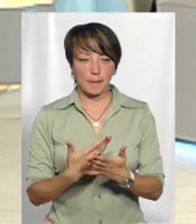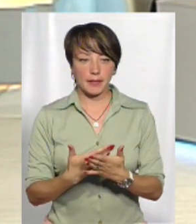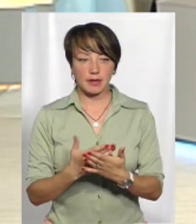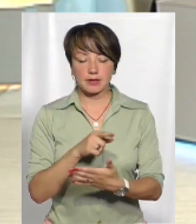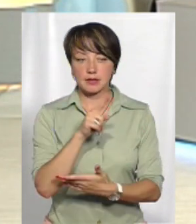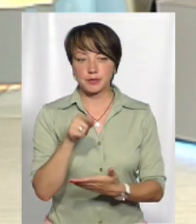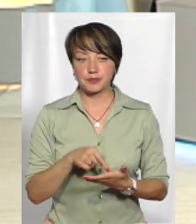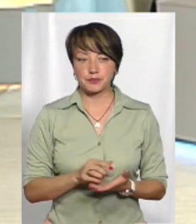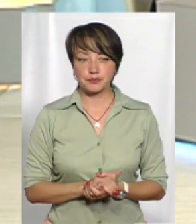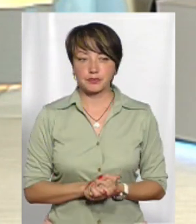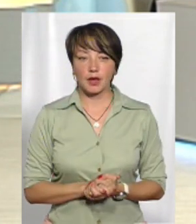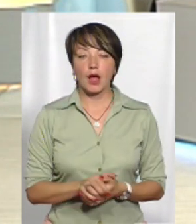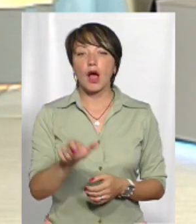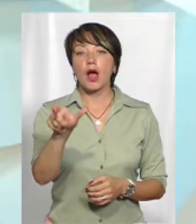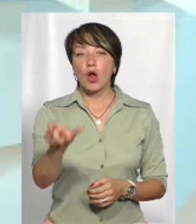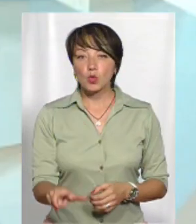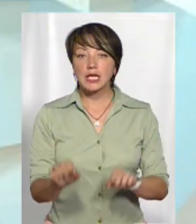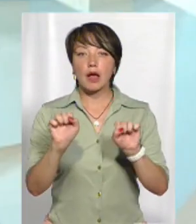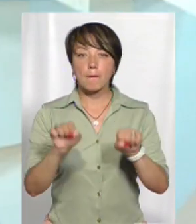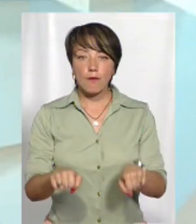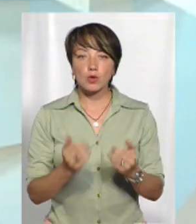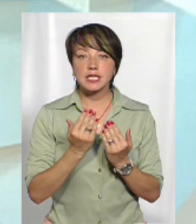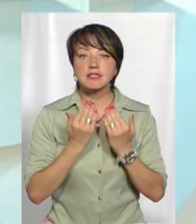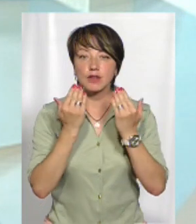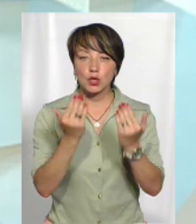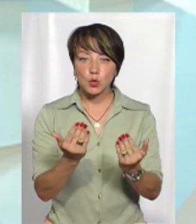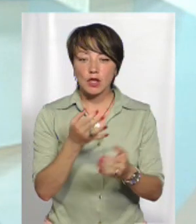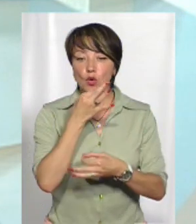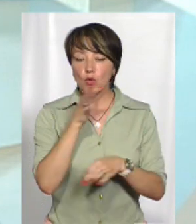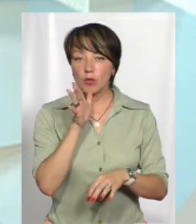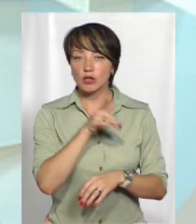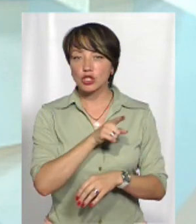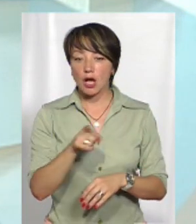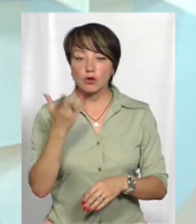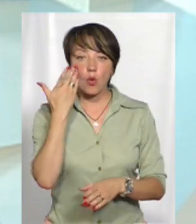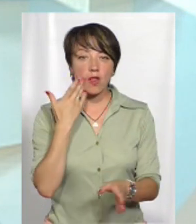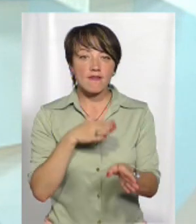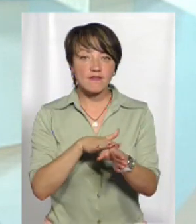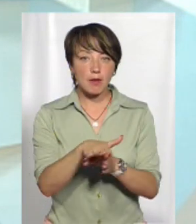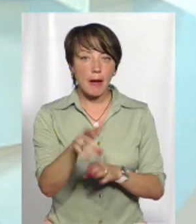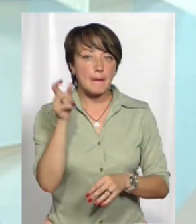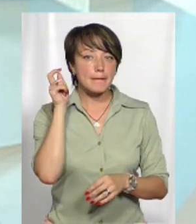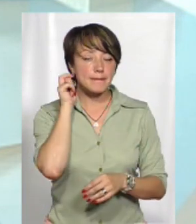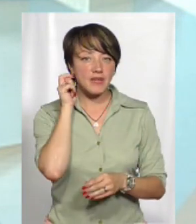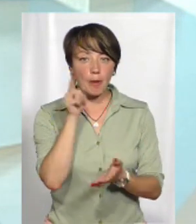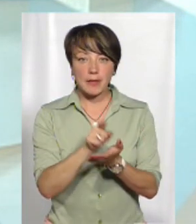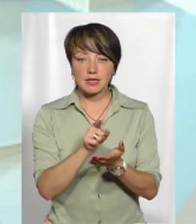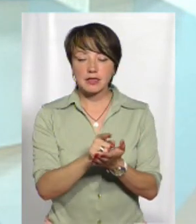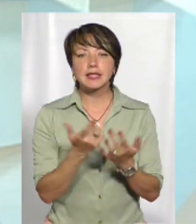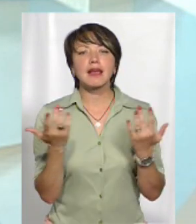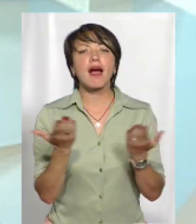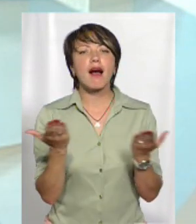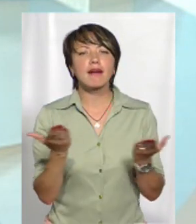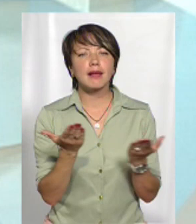прикладу? Особа може звертатися в будь-який час після досягнення пенсійного віку. А до досягнення,